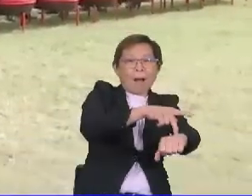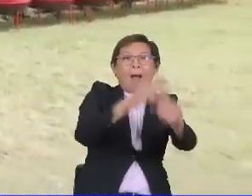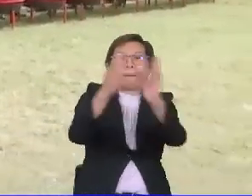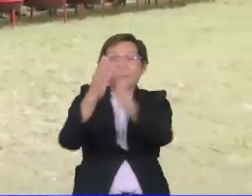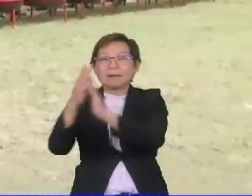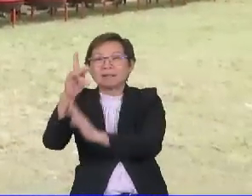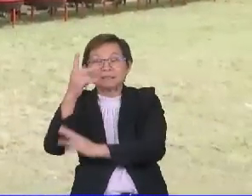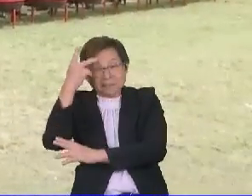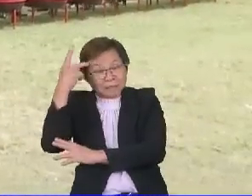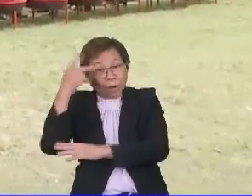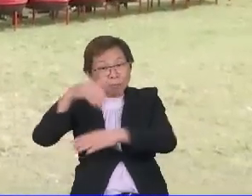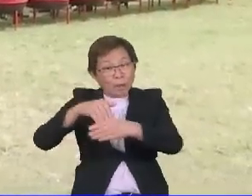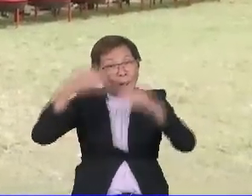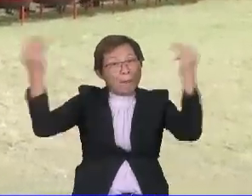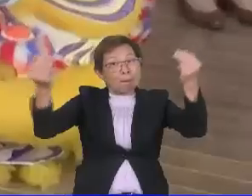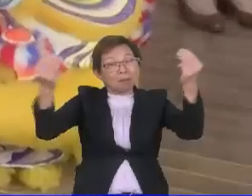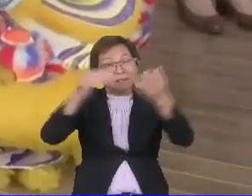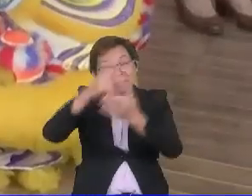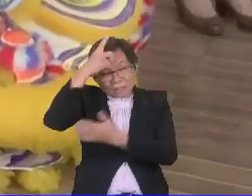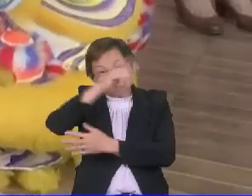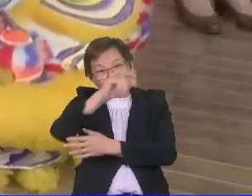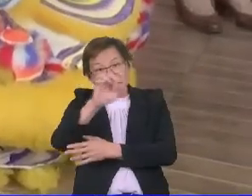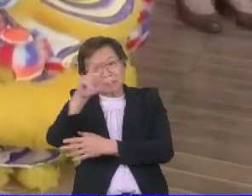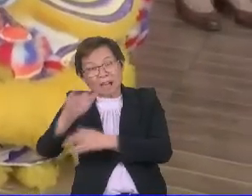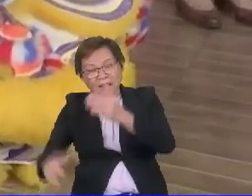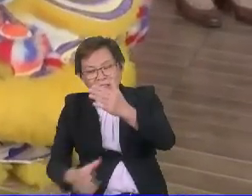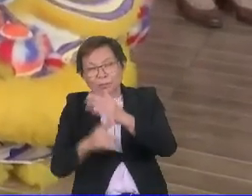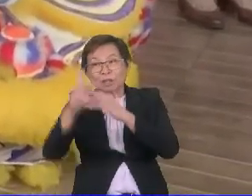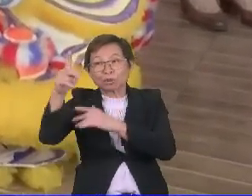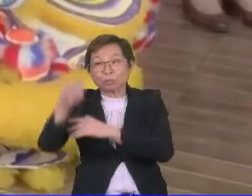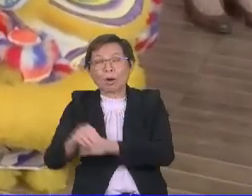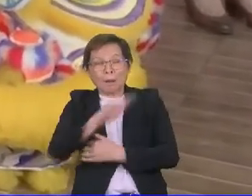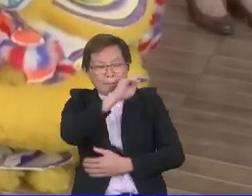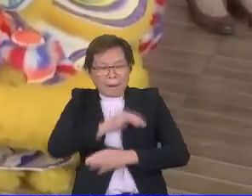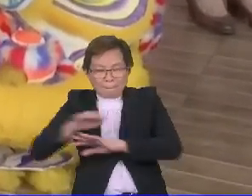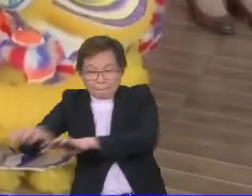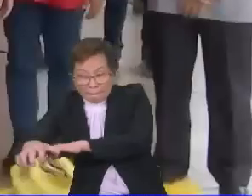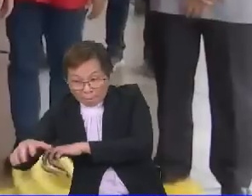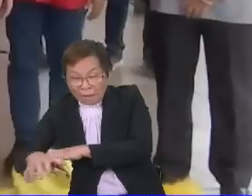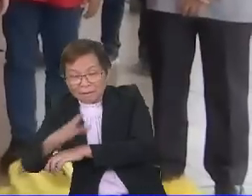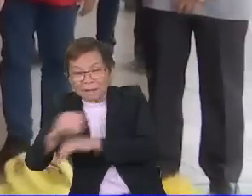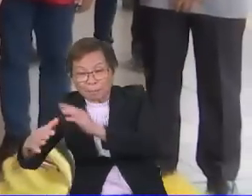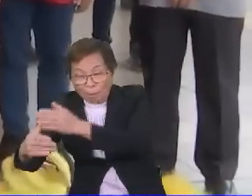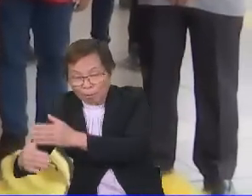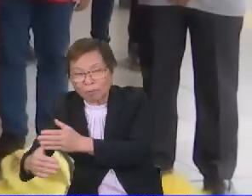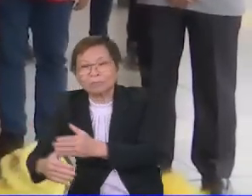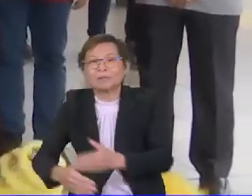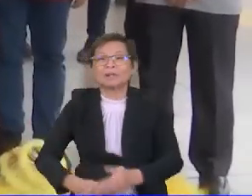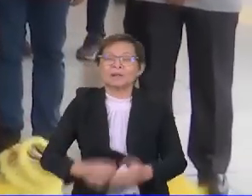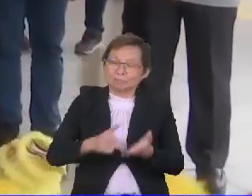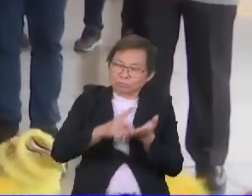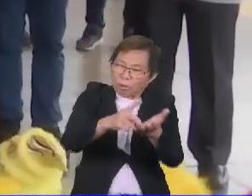keningau dalam majelis ini Datuk Jefri yang juga timbalan ke teman free merangkap Menteri Pertanian dan Perikanan turut menyampaikan